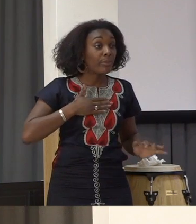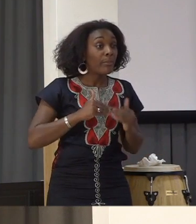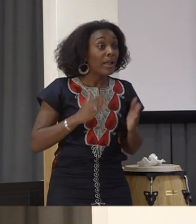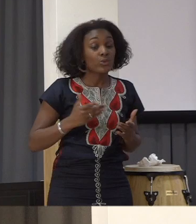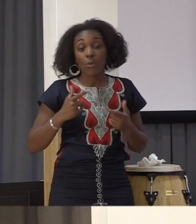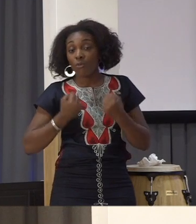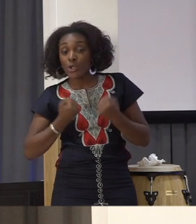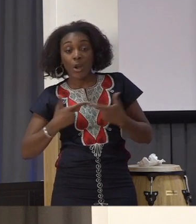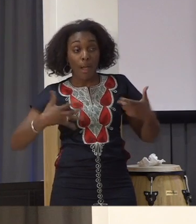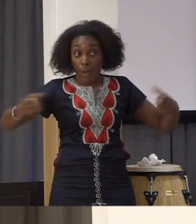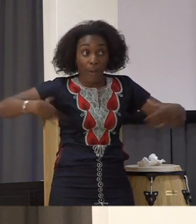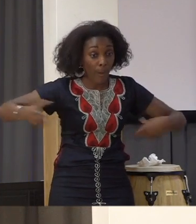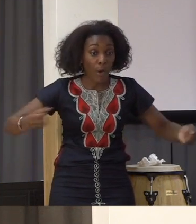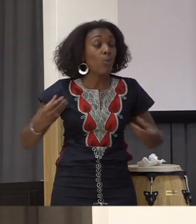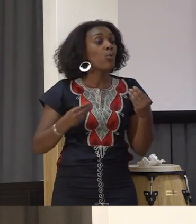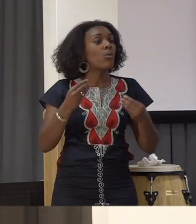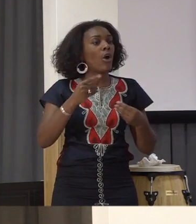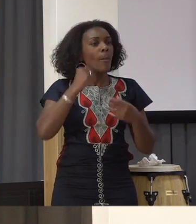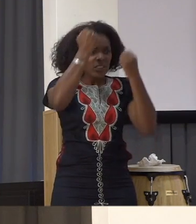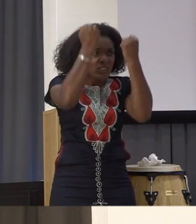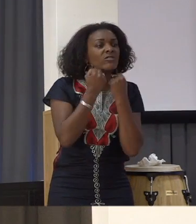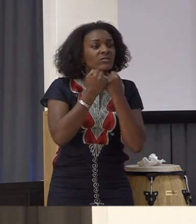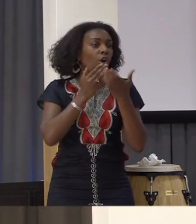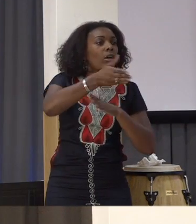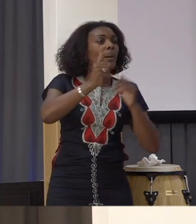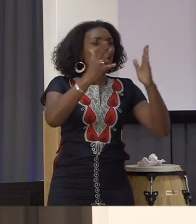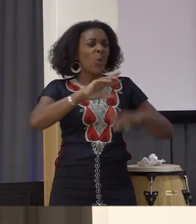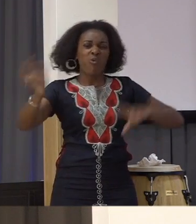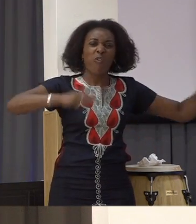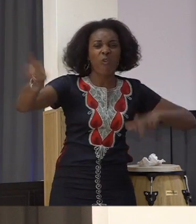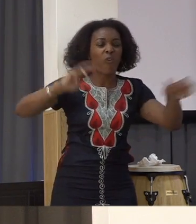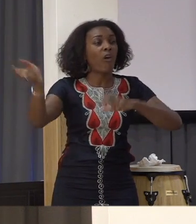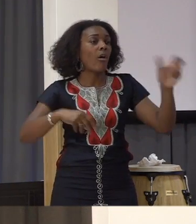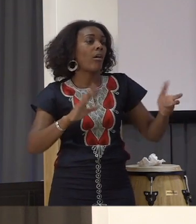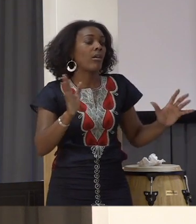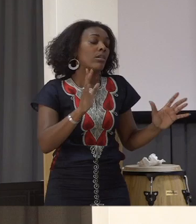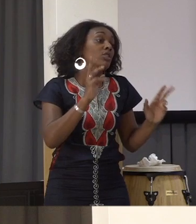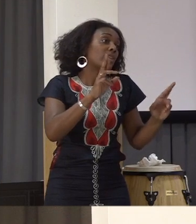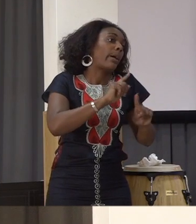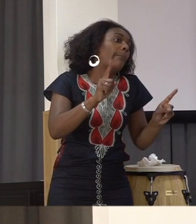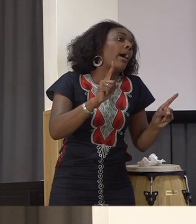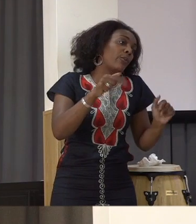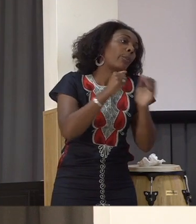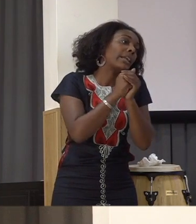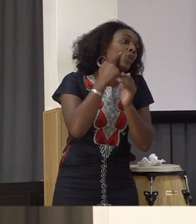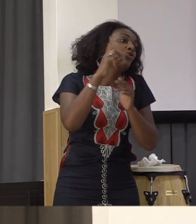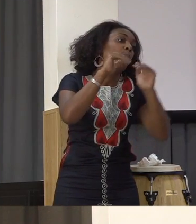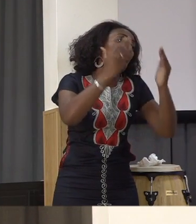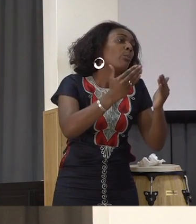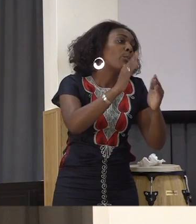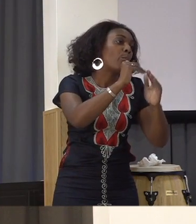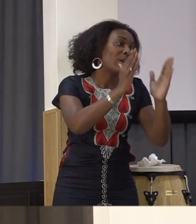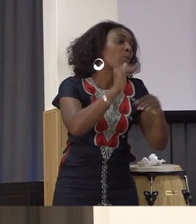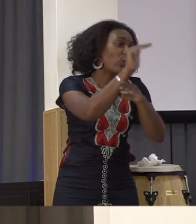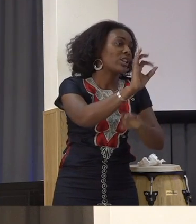Lorsque quelqu'un cambriole ma maison, je ne vous le souhaite pas parce que c'est l'été, vraiment priez pour que Dieu vous garde. Mais il nous dit dans ce